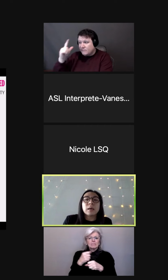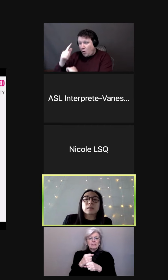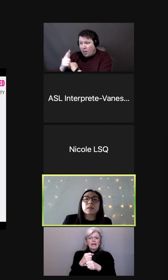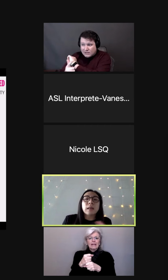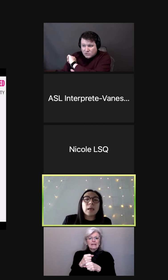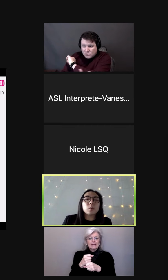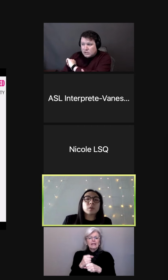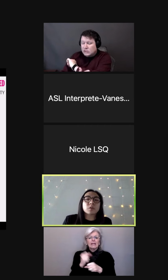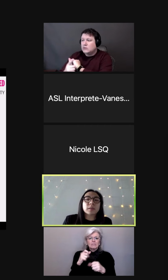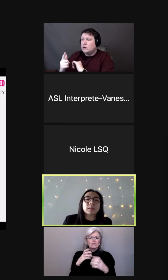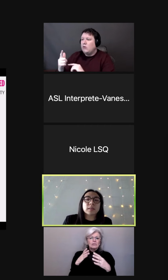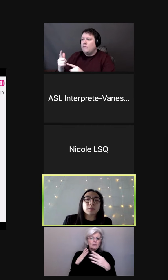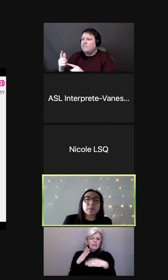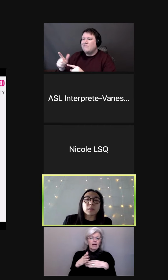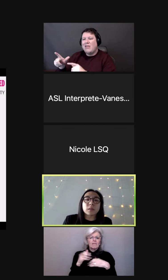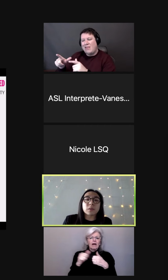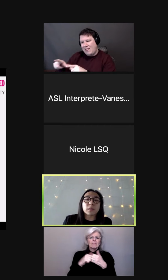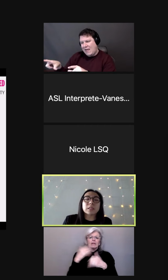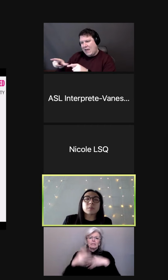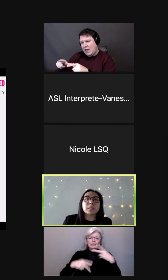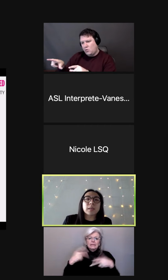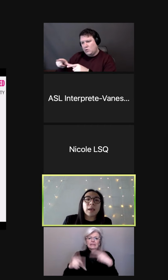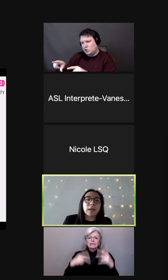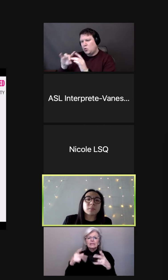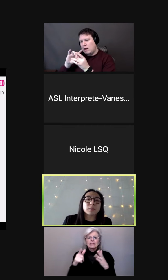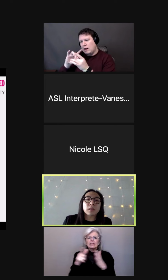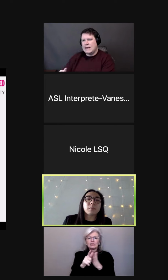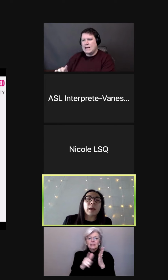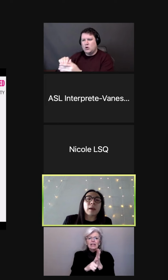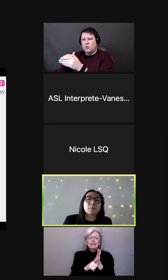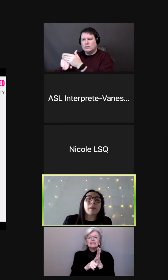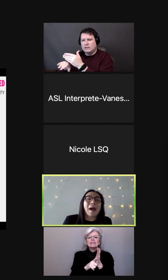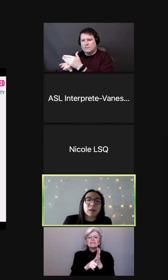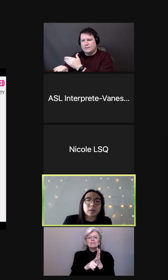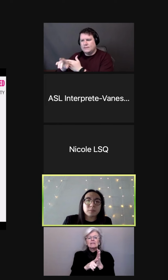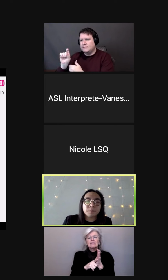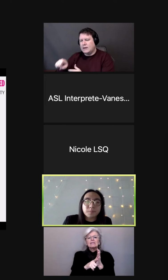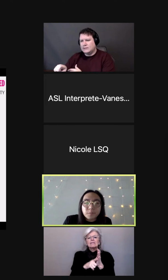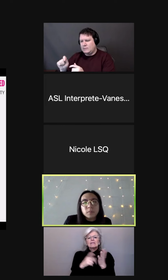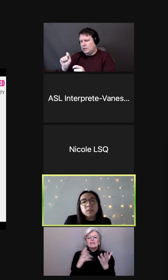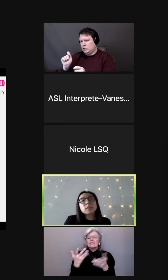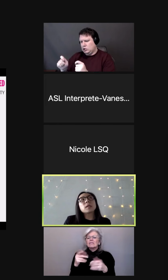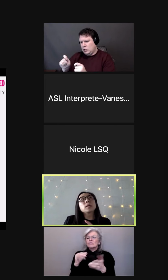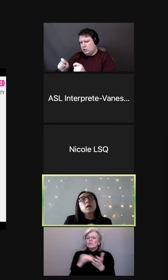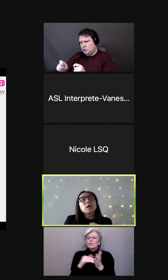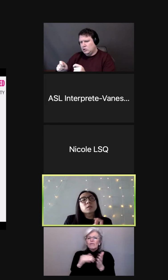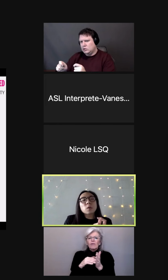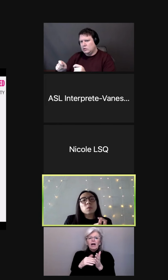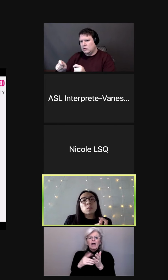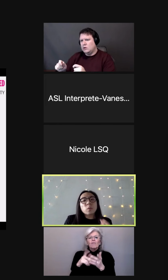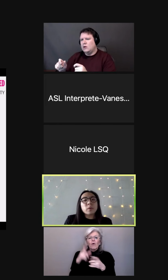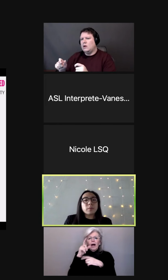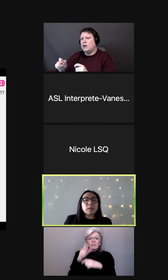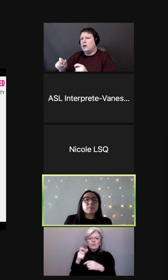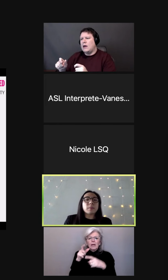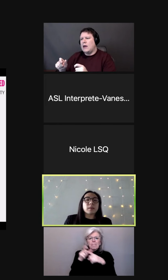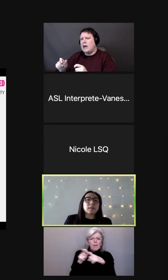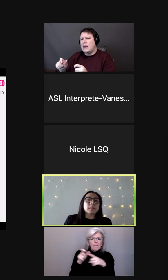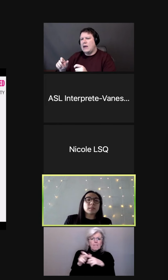passer à travers les processus législatifs, le langage de l'accessibilité a dû être apprivoisé et allégé.